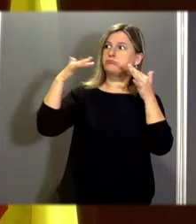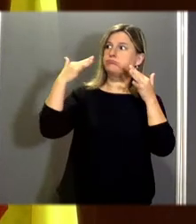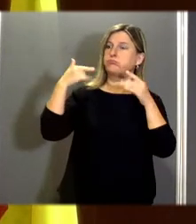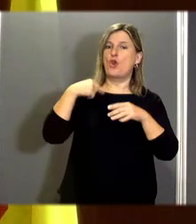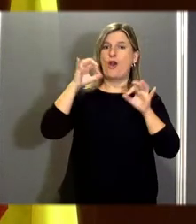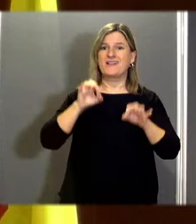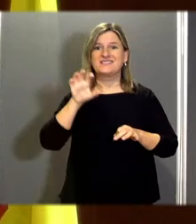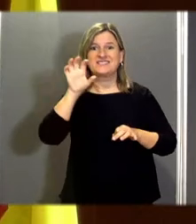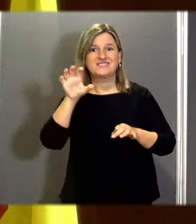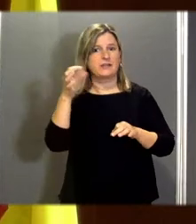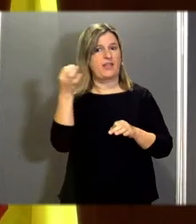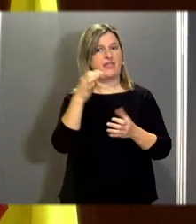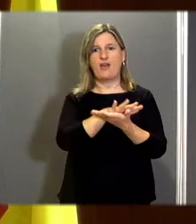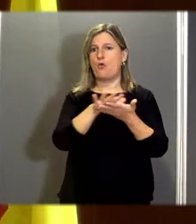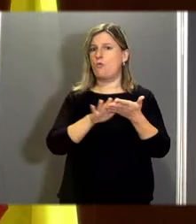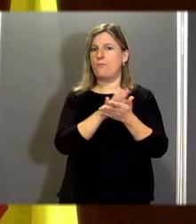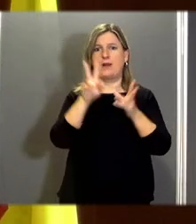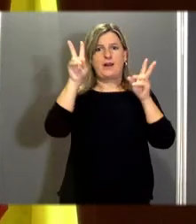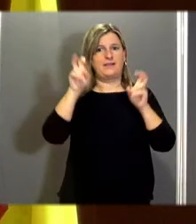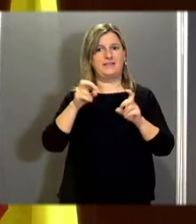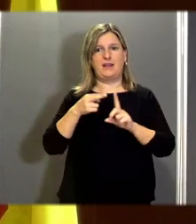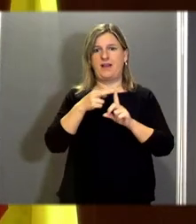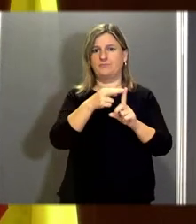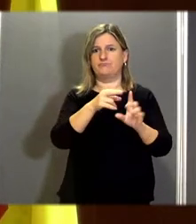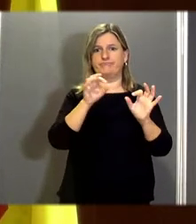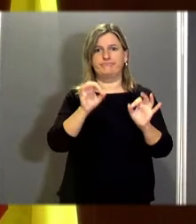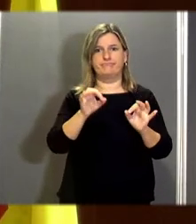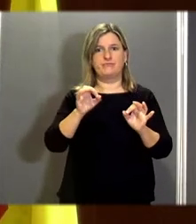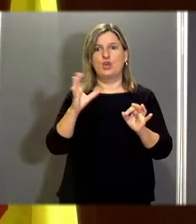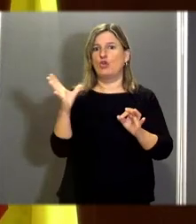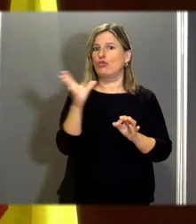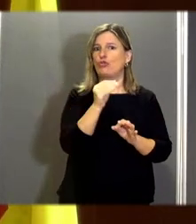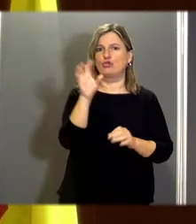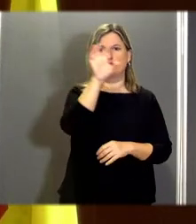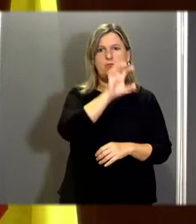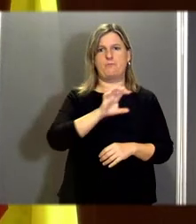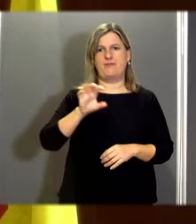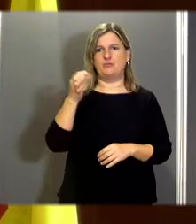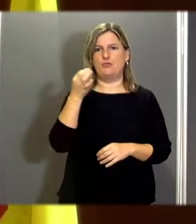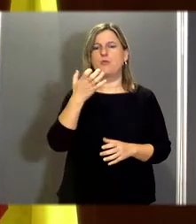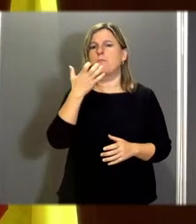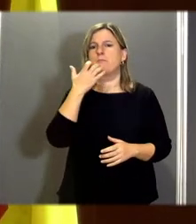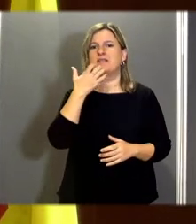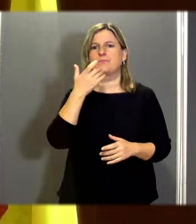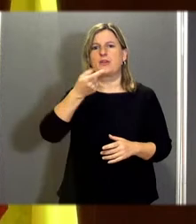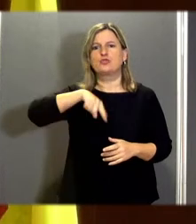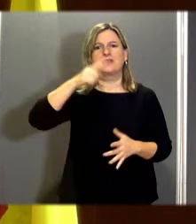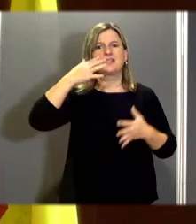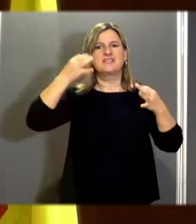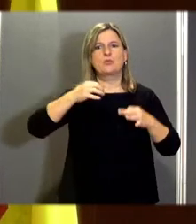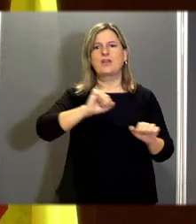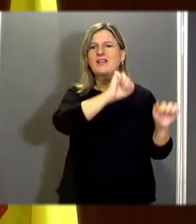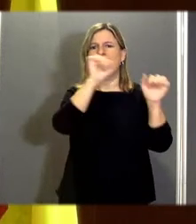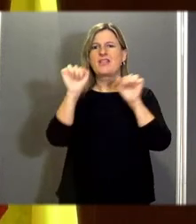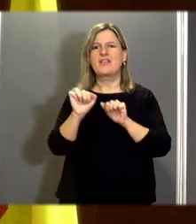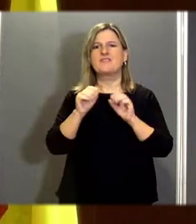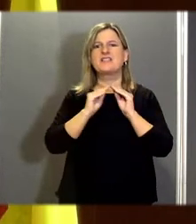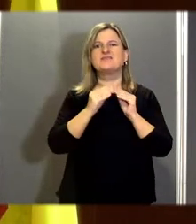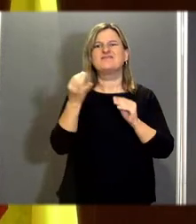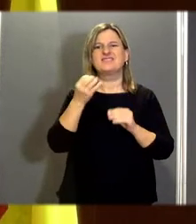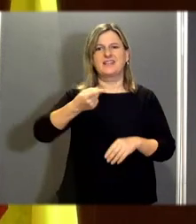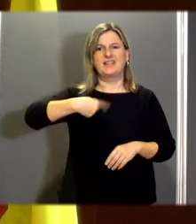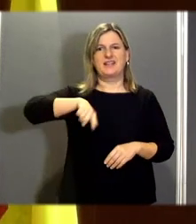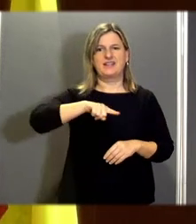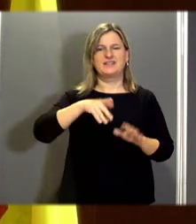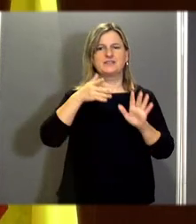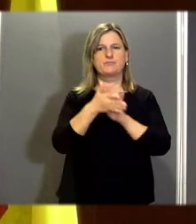fer referència a aquest aspecte que tots els estats han de tenir en compte. Què faríem en clau de seguretat i defensa? I aquest